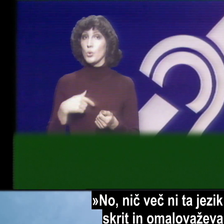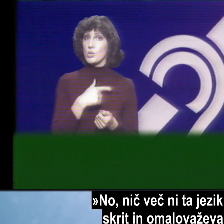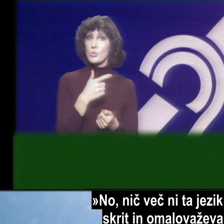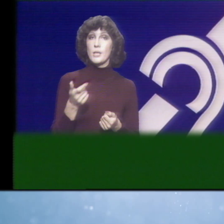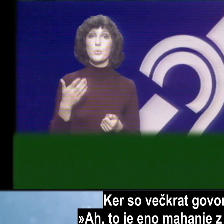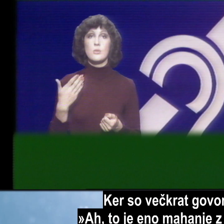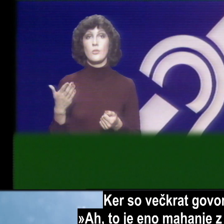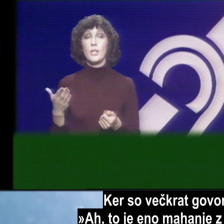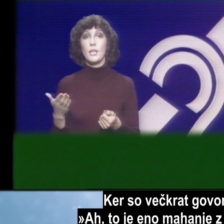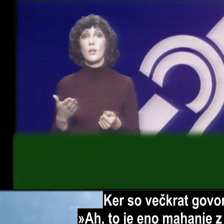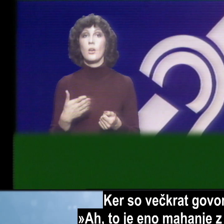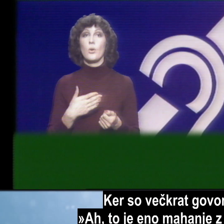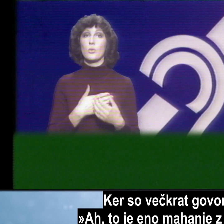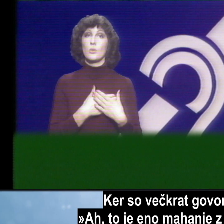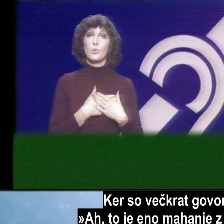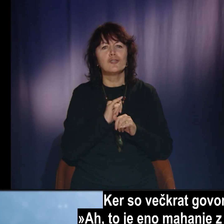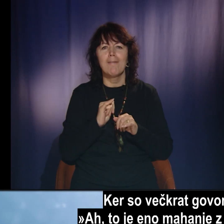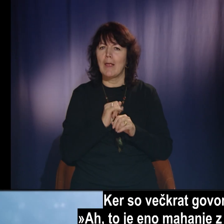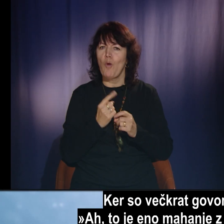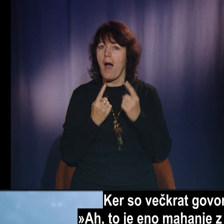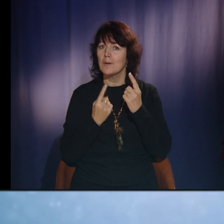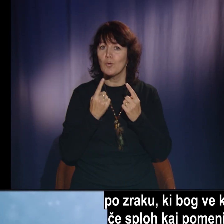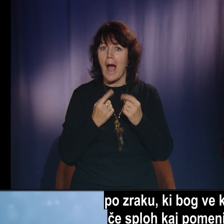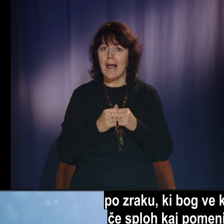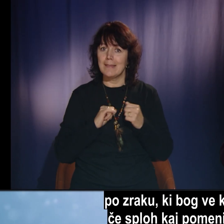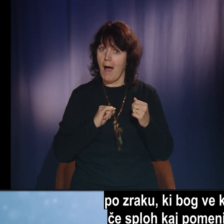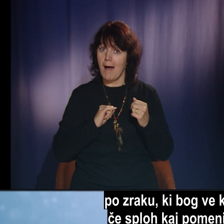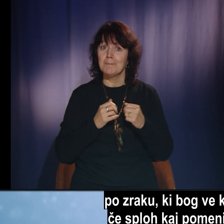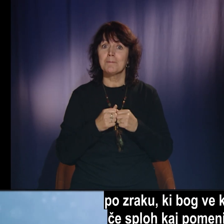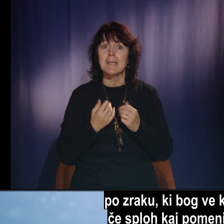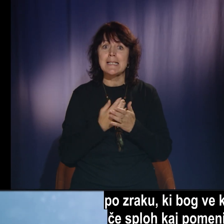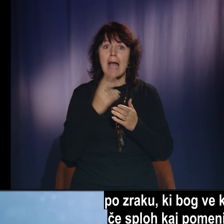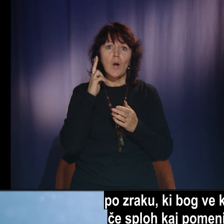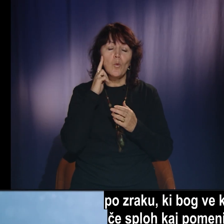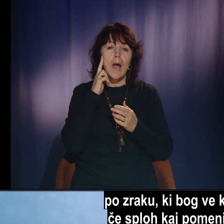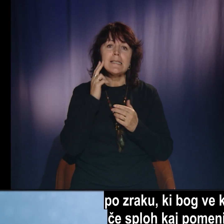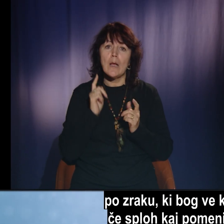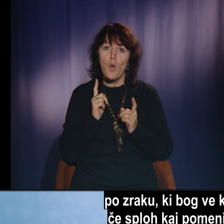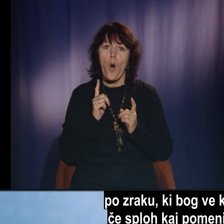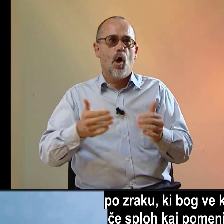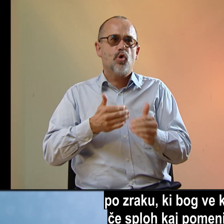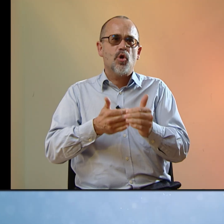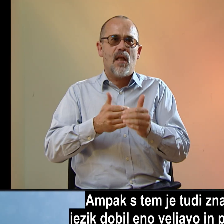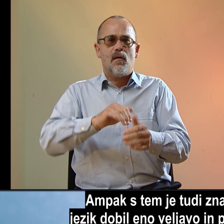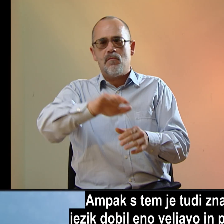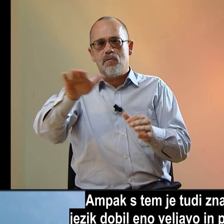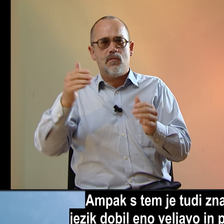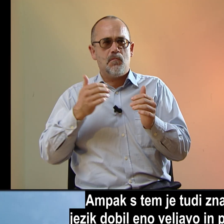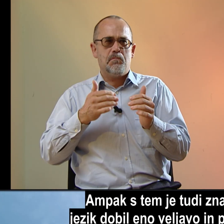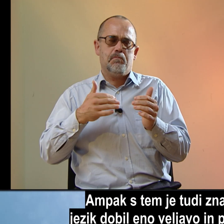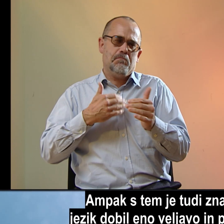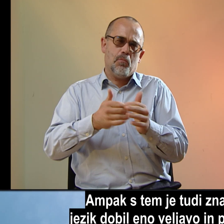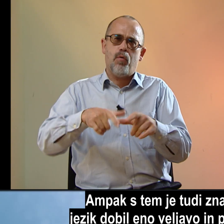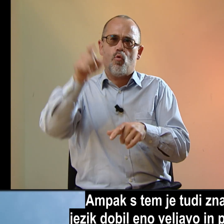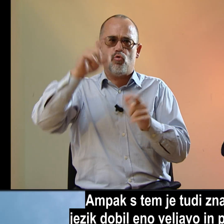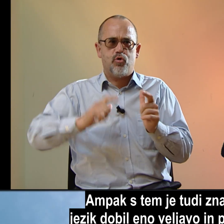omalovaževan, ker so večkrat govorili, to je eno mahanje z rokami po zraku, ki Bog ve kaj, če to sploh kaj pomeni, ampak in s tem je